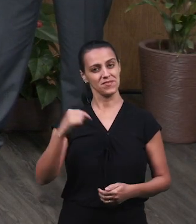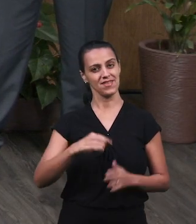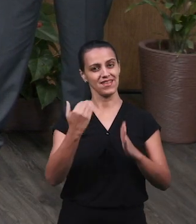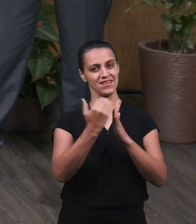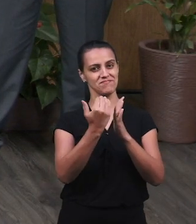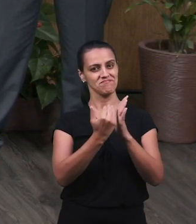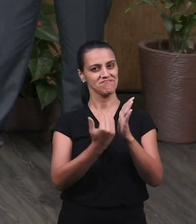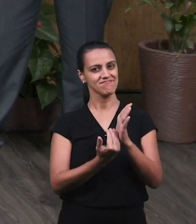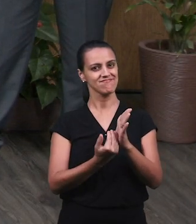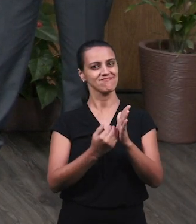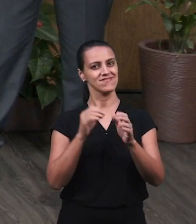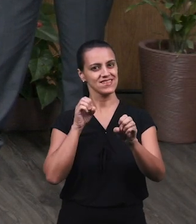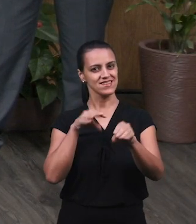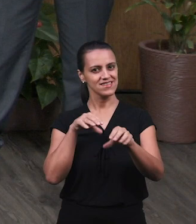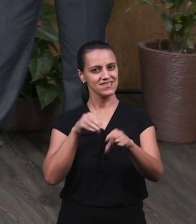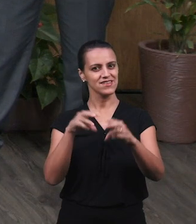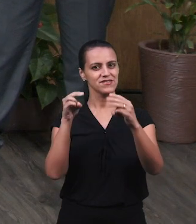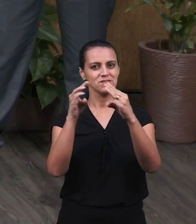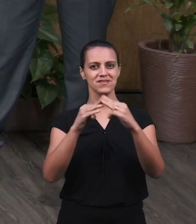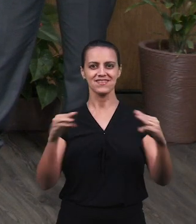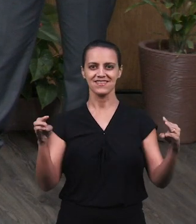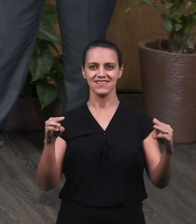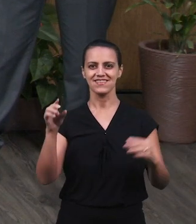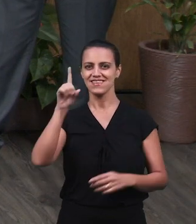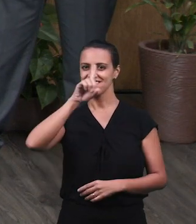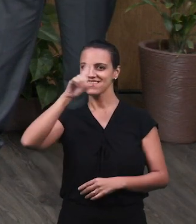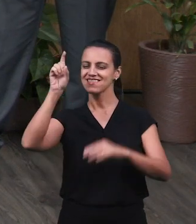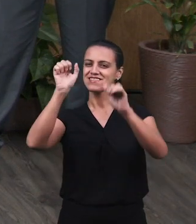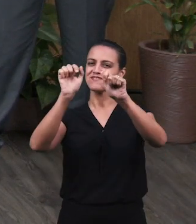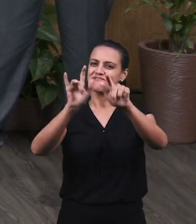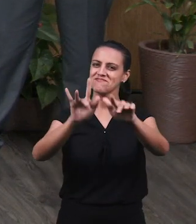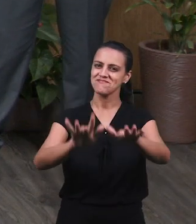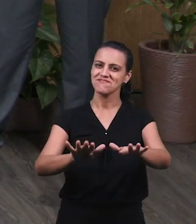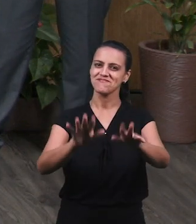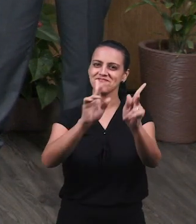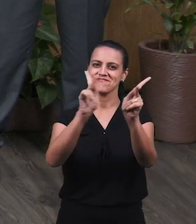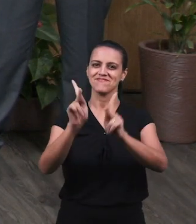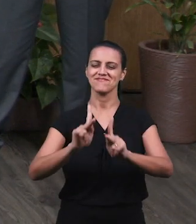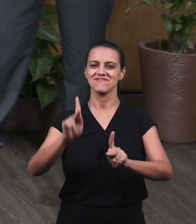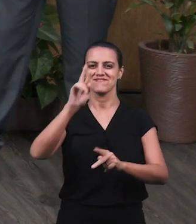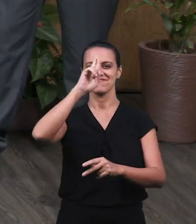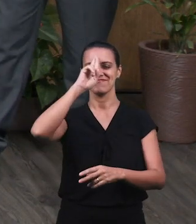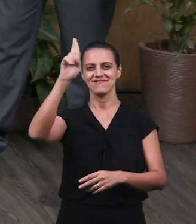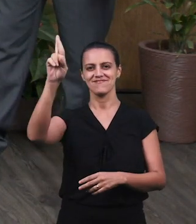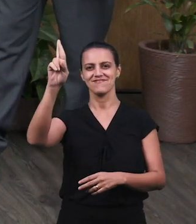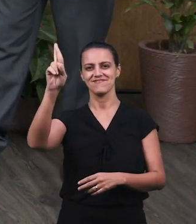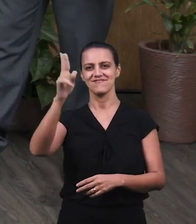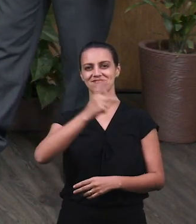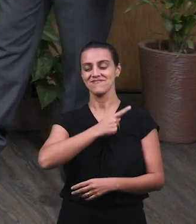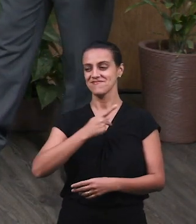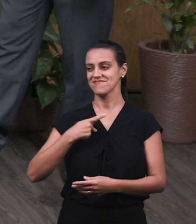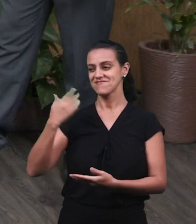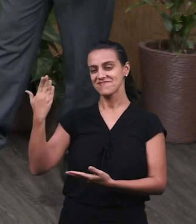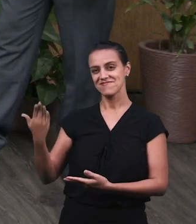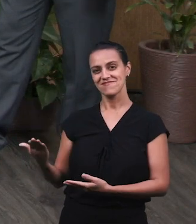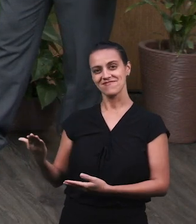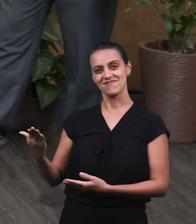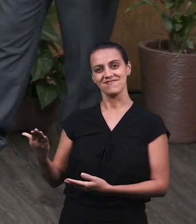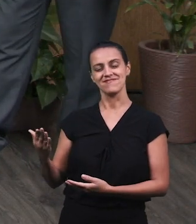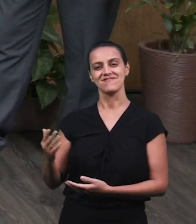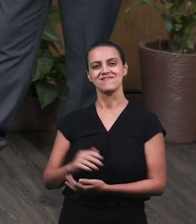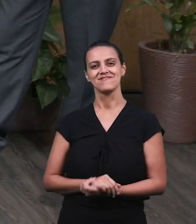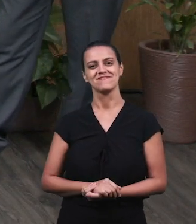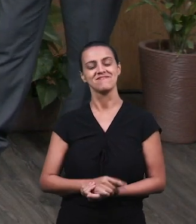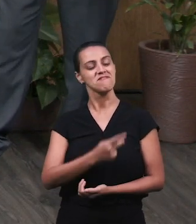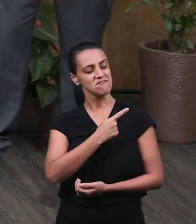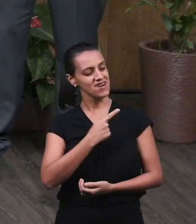Voici le volet Leçons du Manaim. Que Dieu bénisse à tous dans la paix du Seigneur. Pasteur Sergio, la paix du Seigneur. La paix du